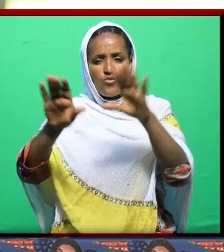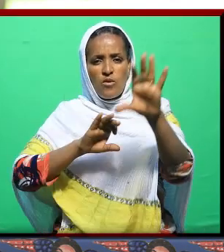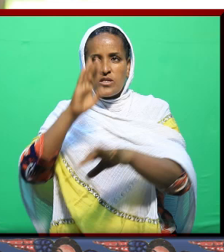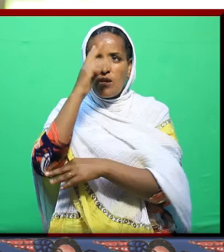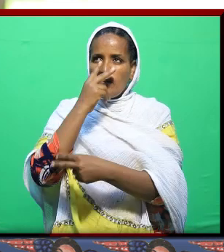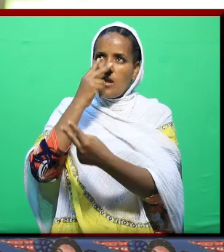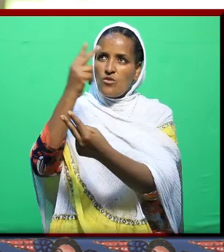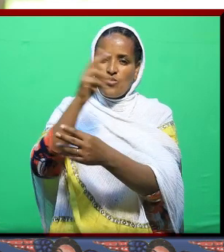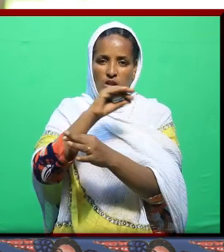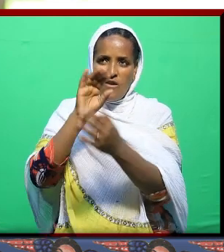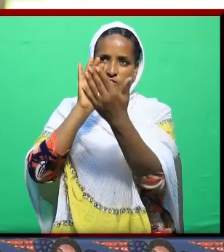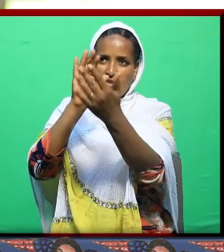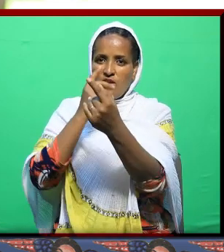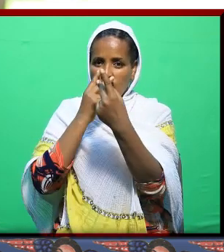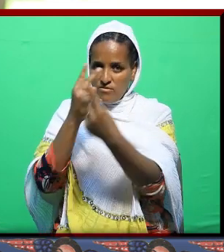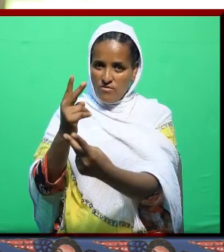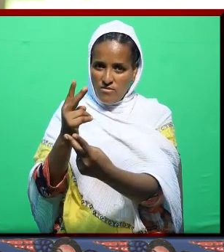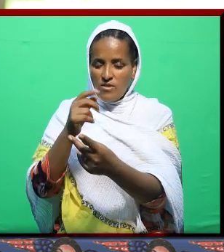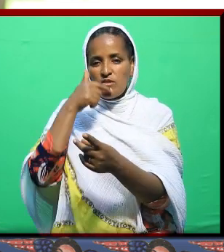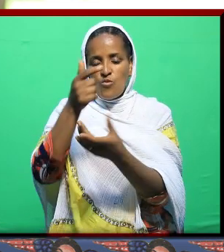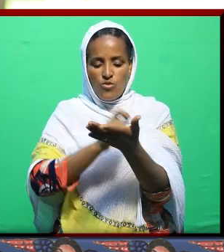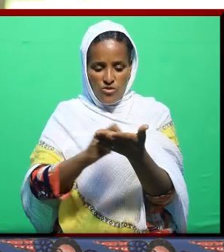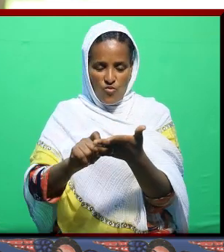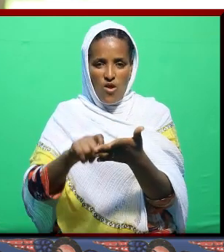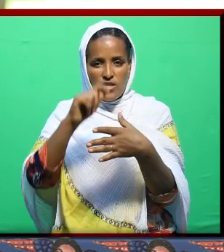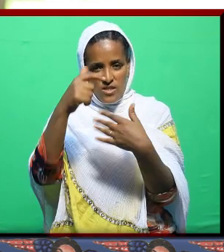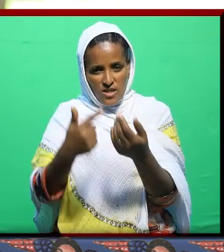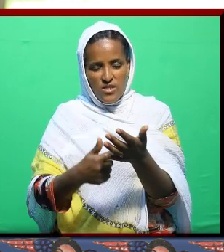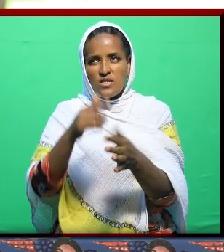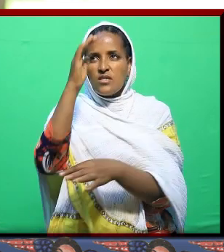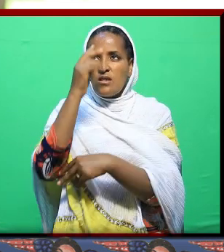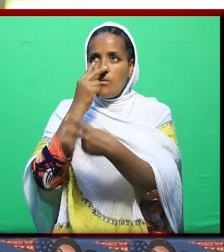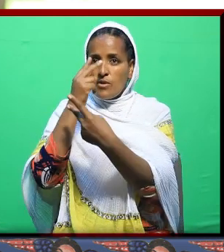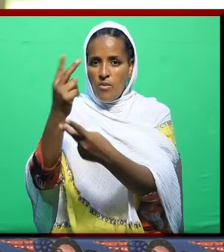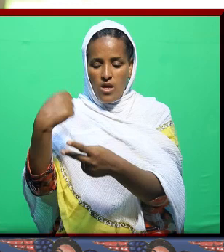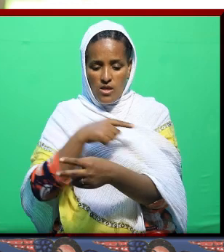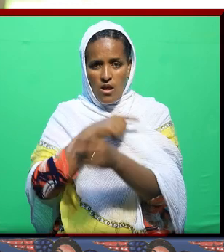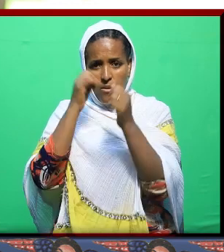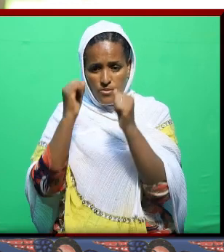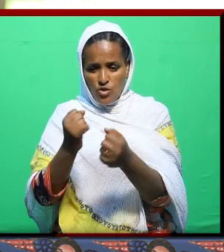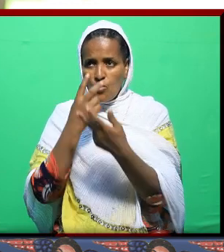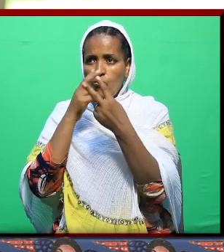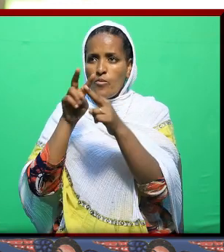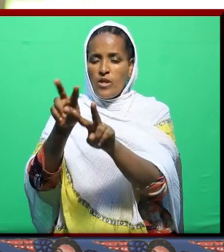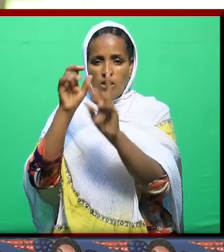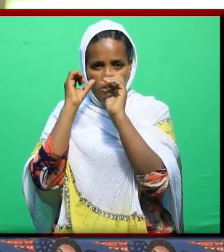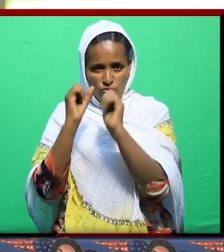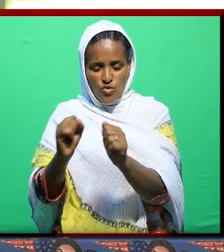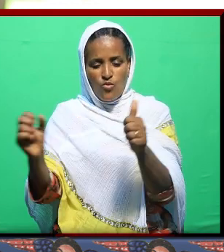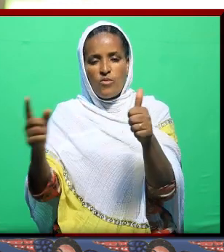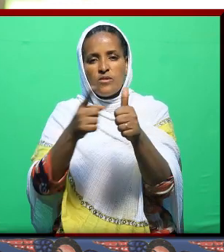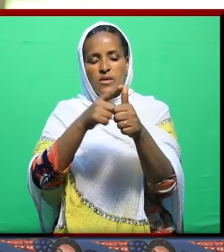ንጹህ በማድረግ እግዚአብሔርን አይተውታልና ፊት ለፊትም ተያይተዋልና ተብሎ ተጽፏል። ስለዚህ እግዚአብሔርን ማየት የምንችለው ወይም